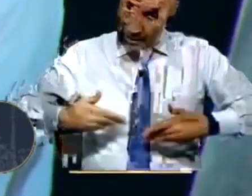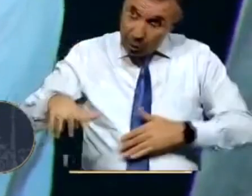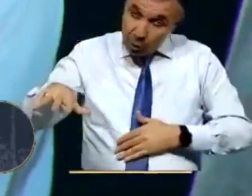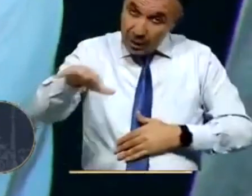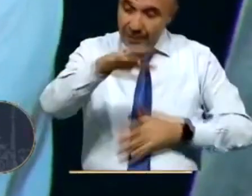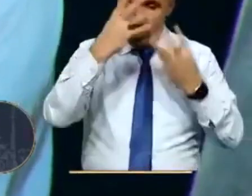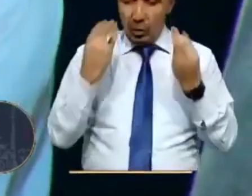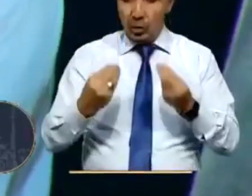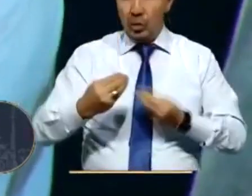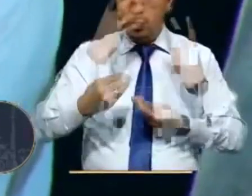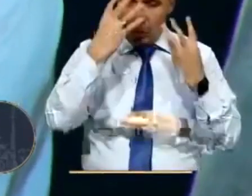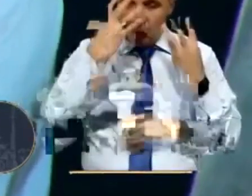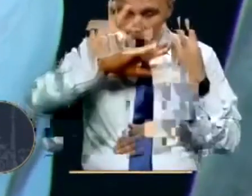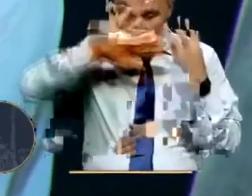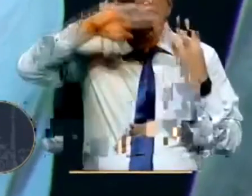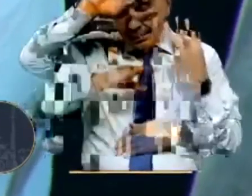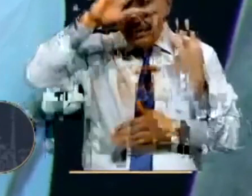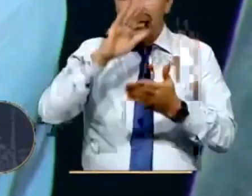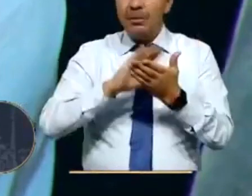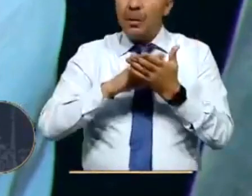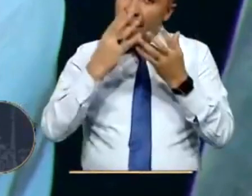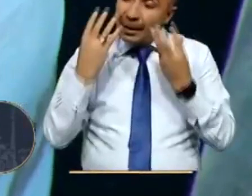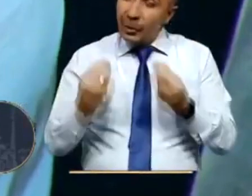Bayramınız mübarek olsun aziz kardeşlerim.